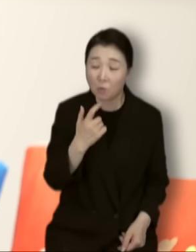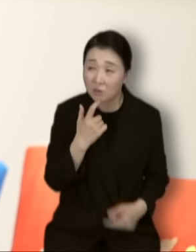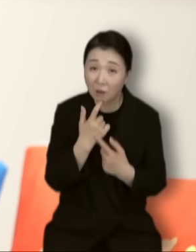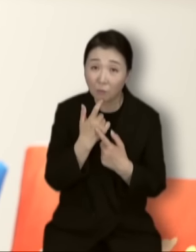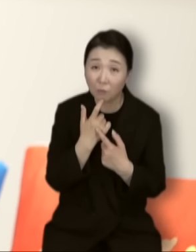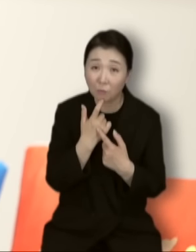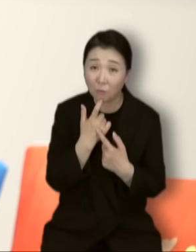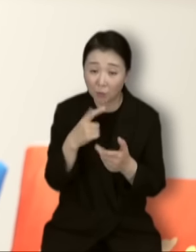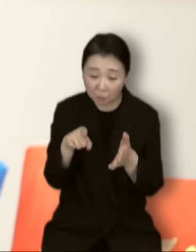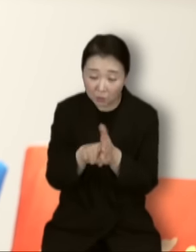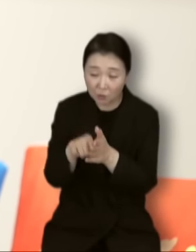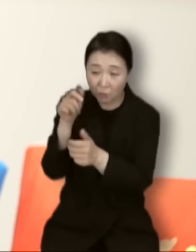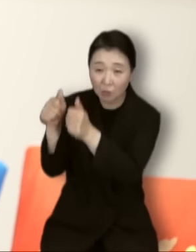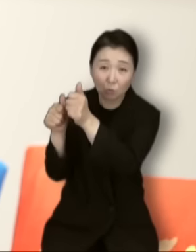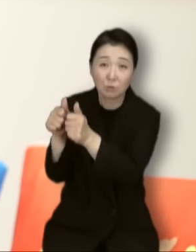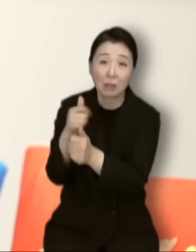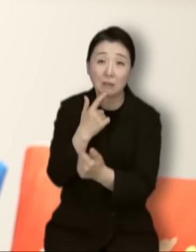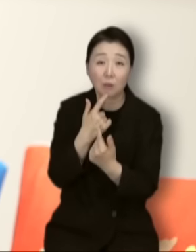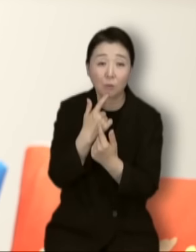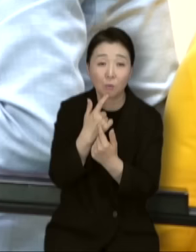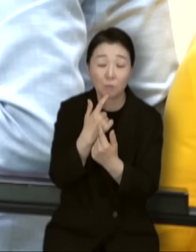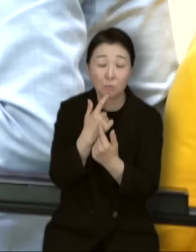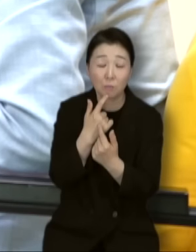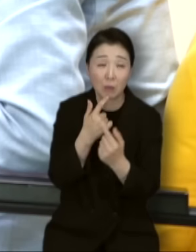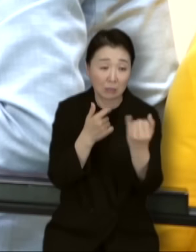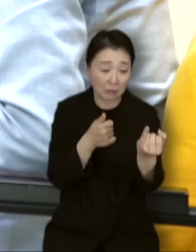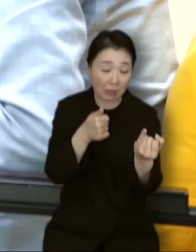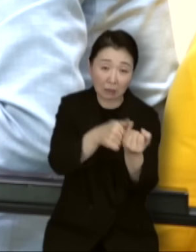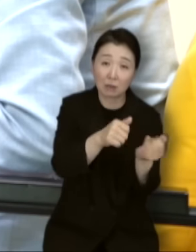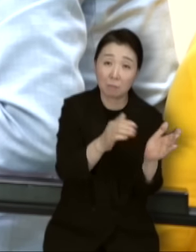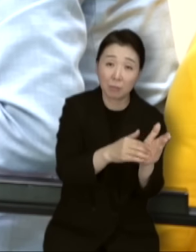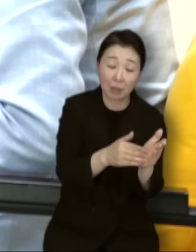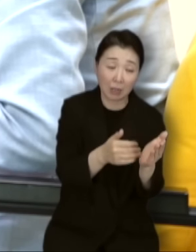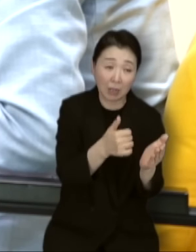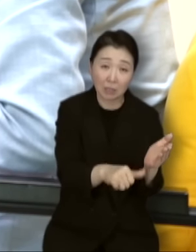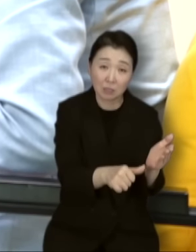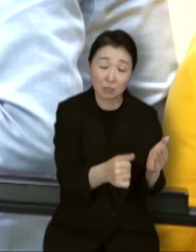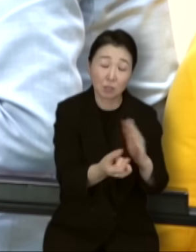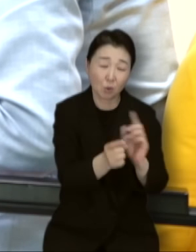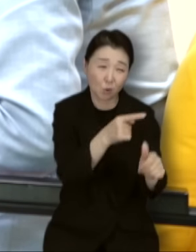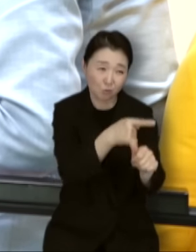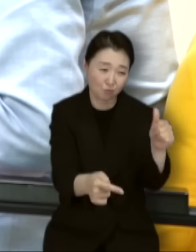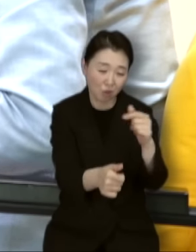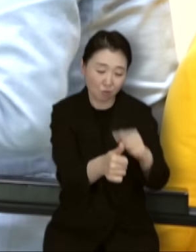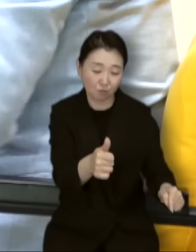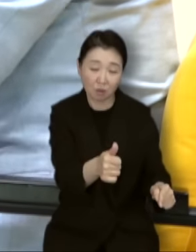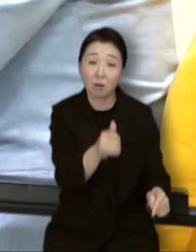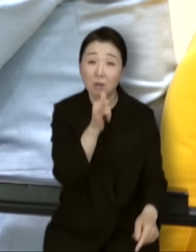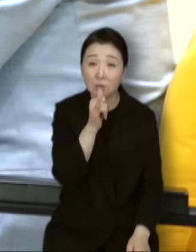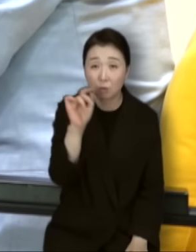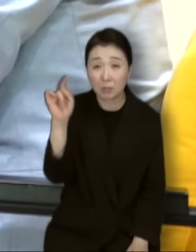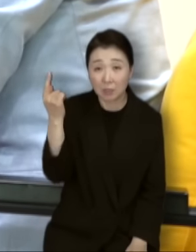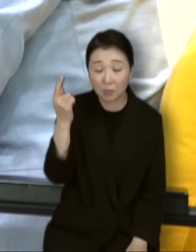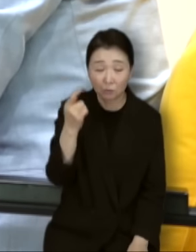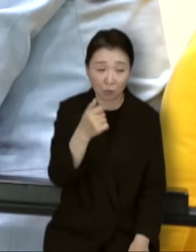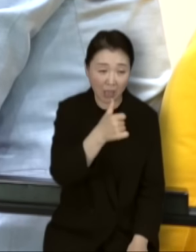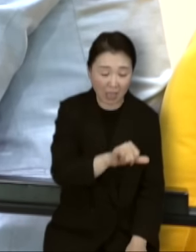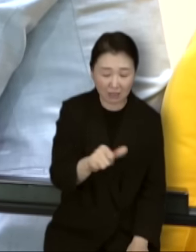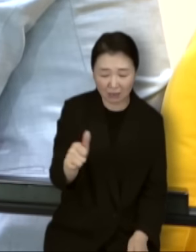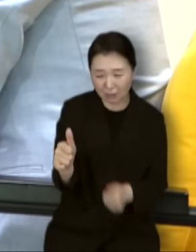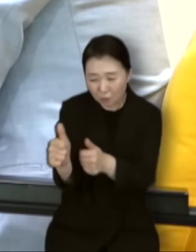왜 야곱은 그렇게 믿음의 조상이 딸에 강간당하고 그 아들들은 서로 죽이겠다고 살인을 하고